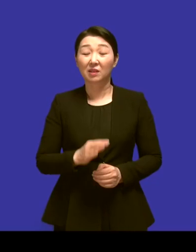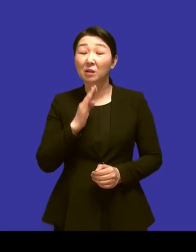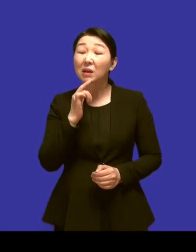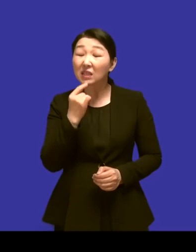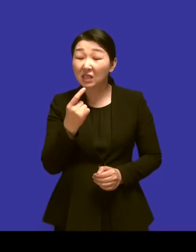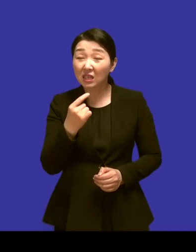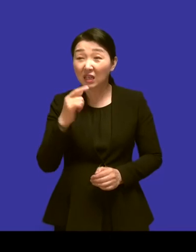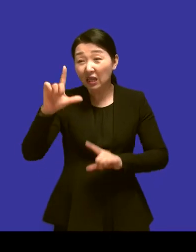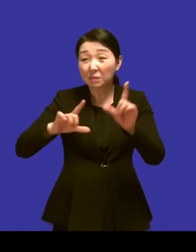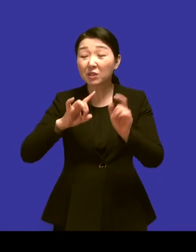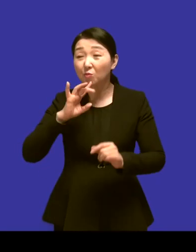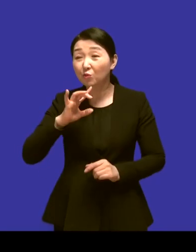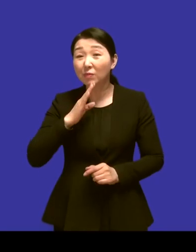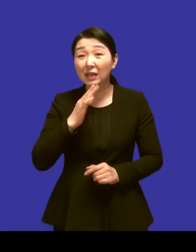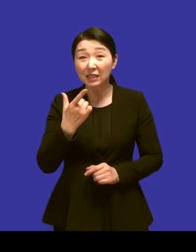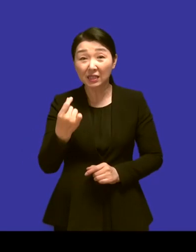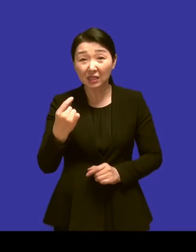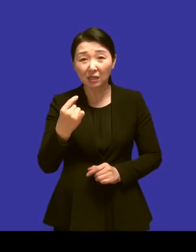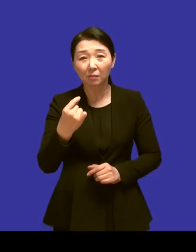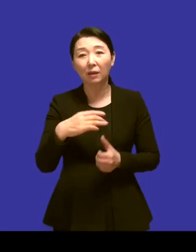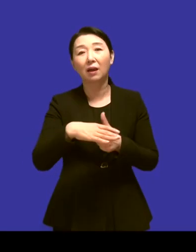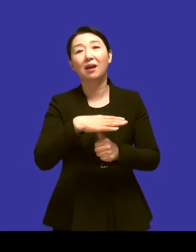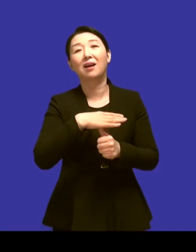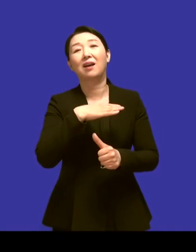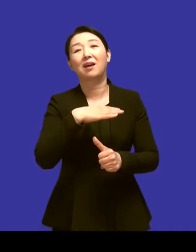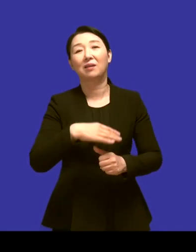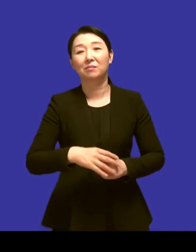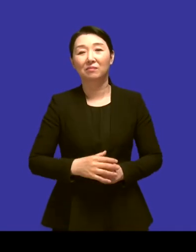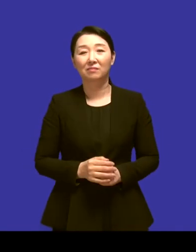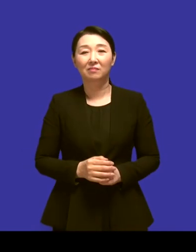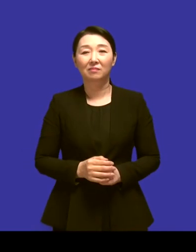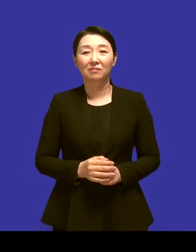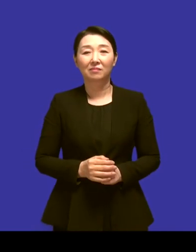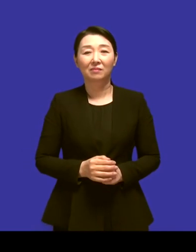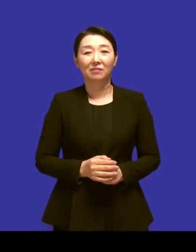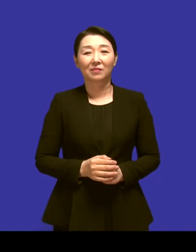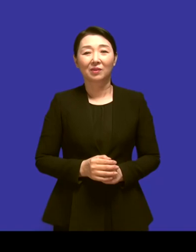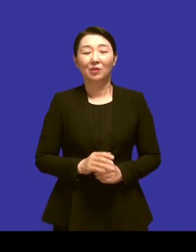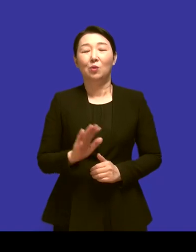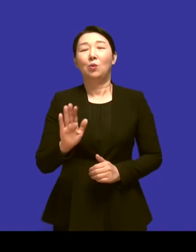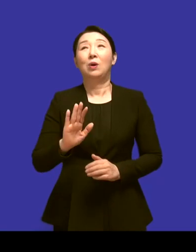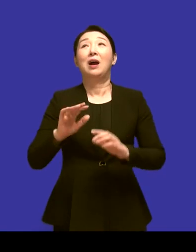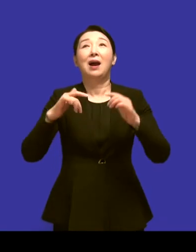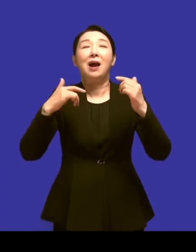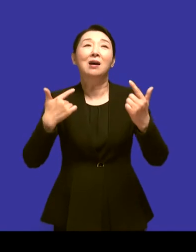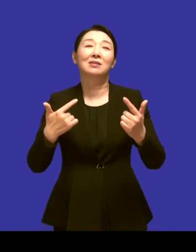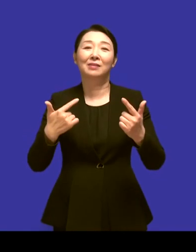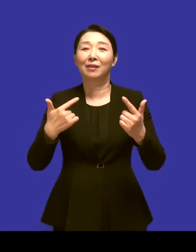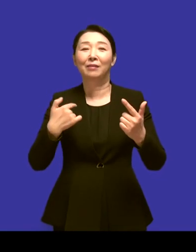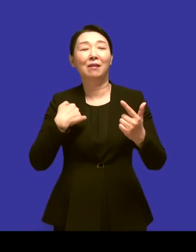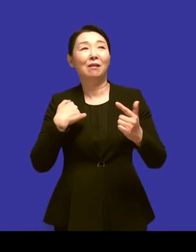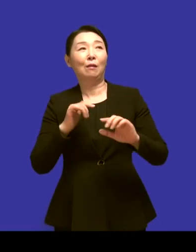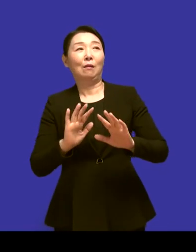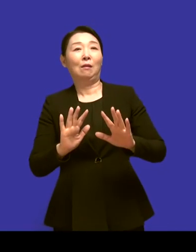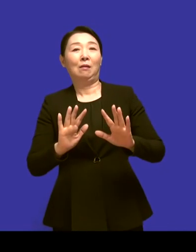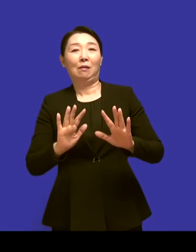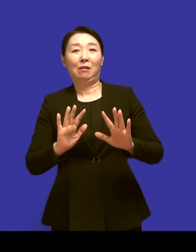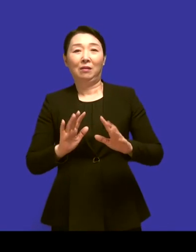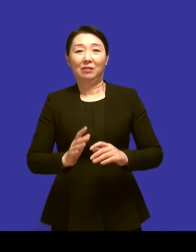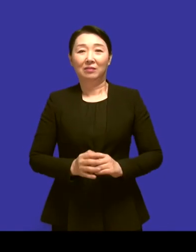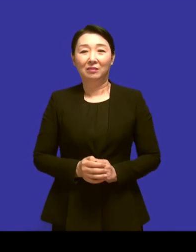연기다. 컨셉이다. 네, 컨셉인 거 아니냐 이런 식으로 이렇게 하면서 이제 그래서 오. 아 아닌데 이러면서 이제